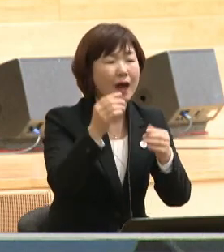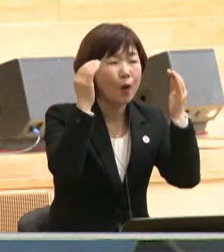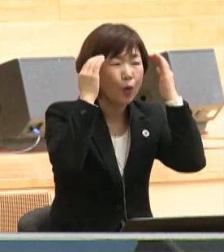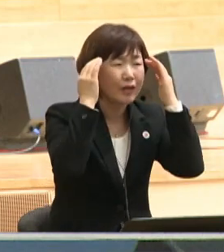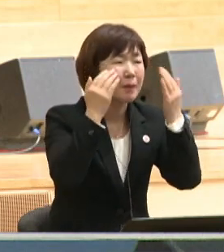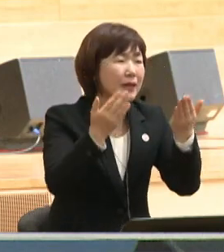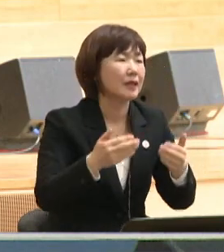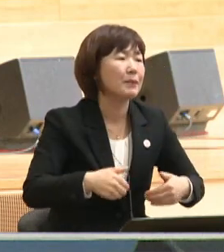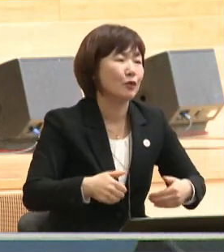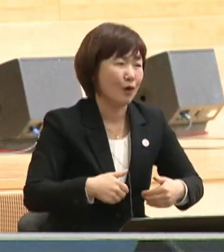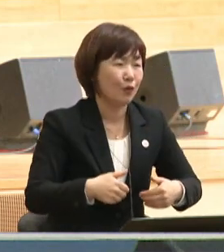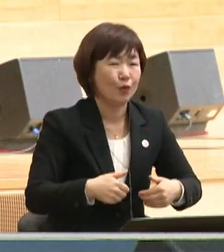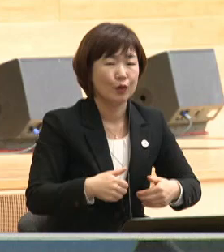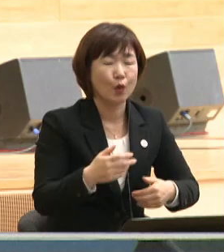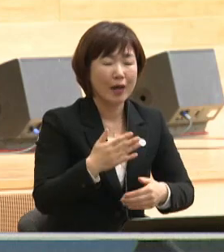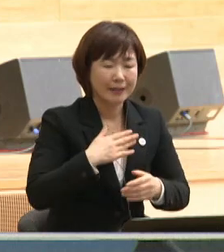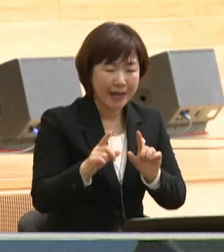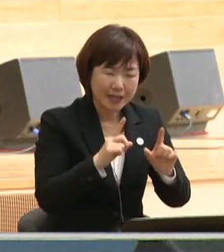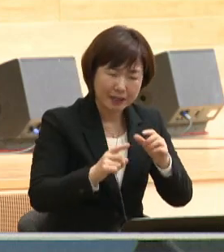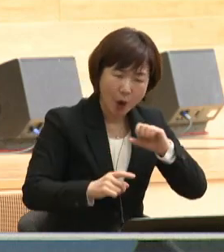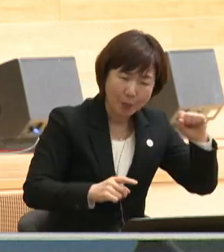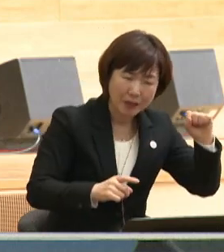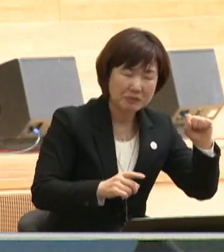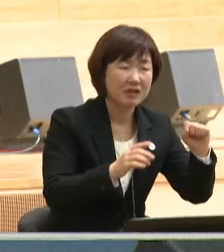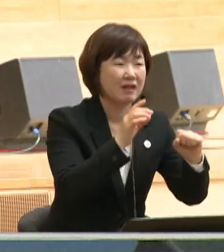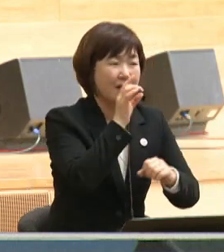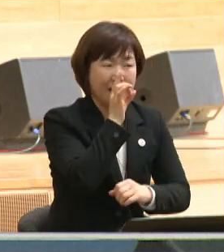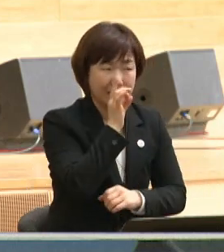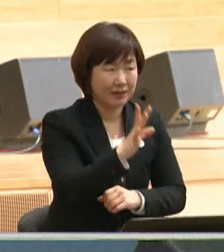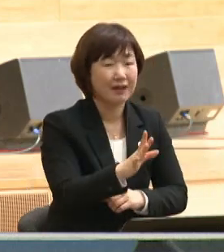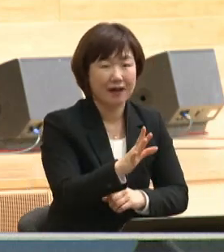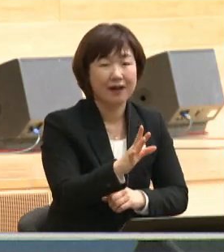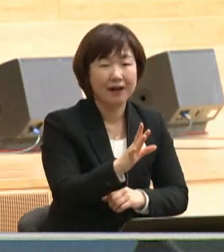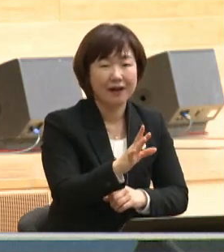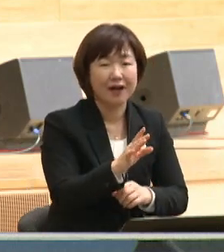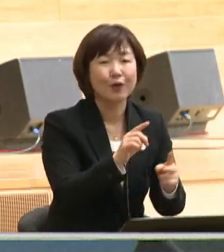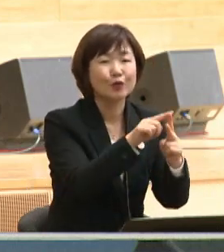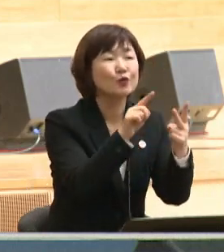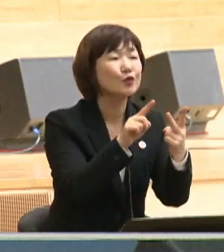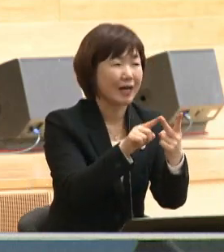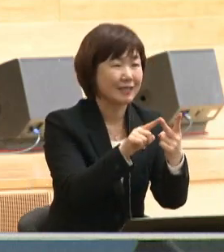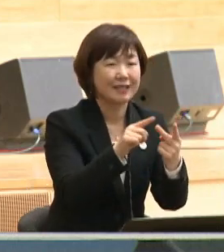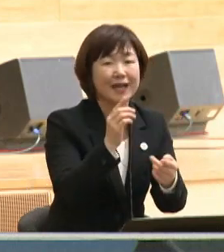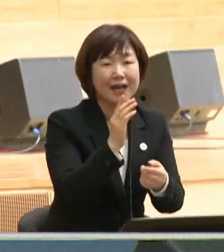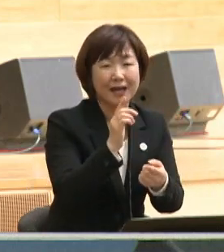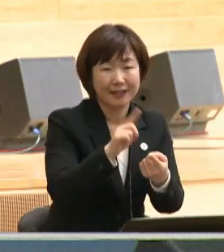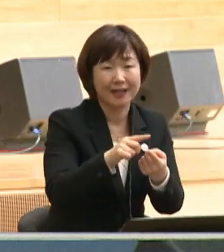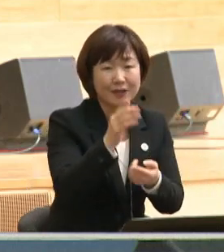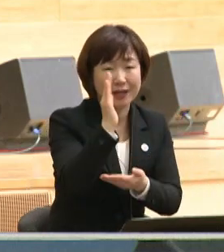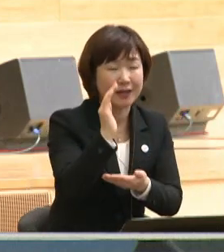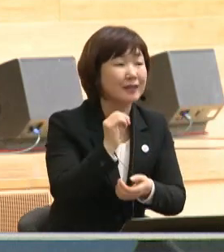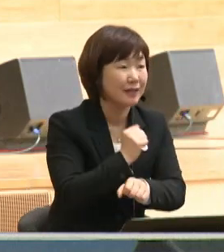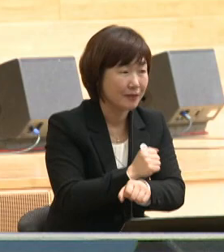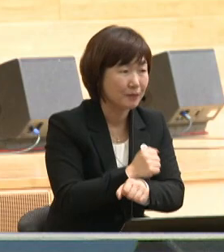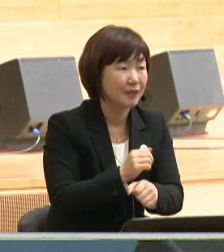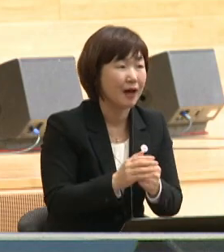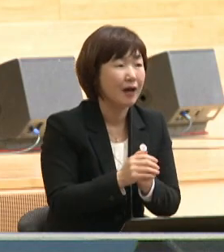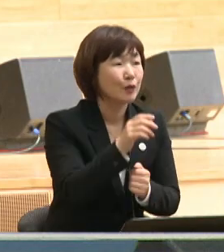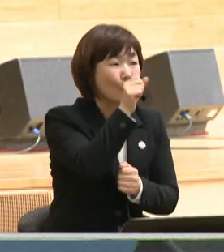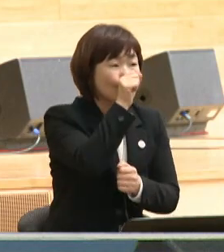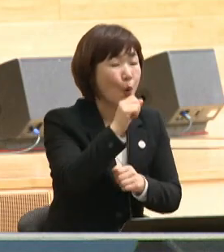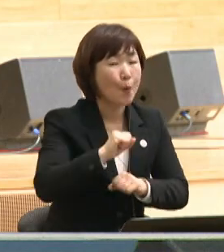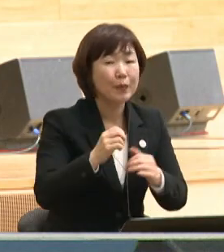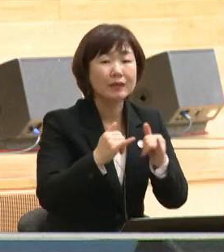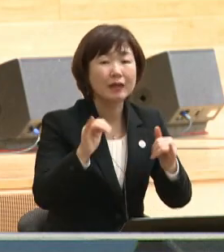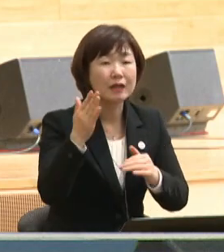한다고 또 자기 생활에 얽매이지 한다고 얽매이지 않아야 한다고 함께 말씀을 나누었습니다 그리고이 좋은 병사가